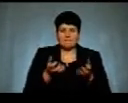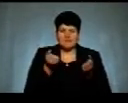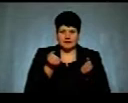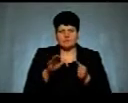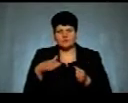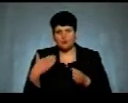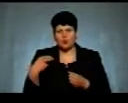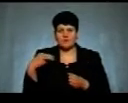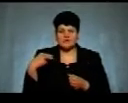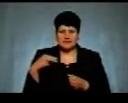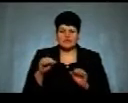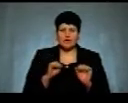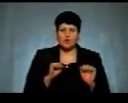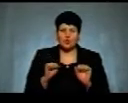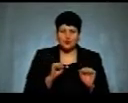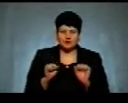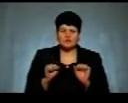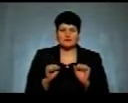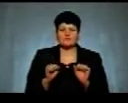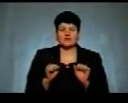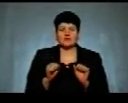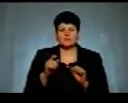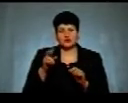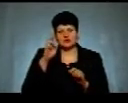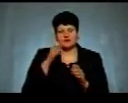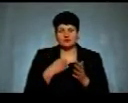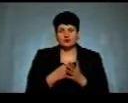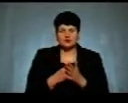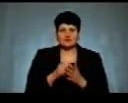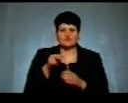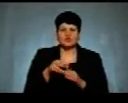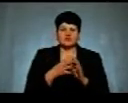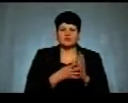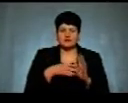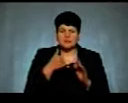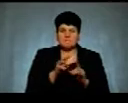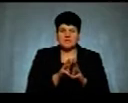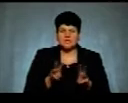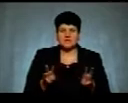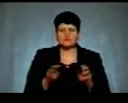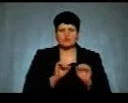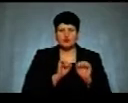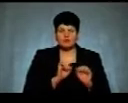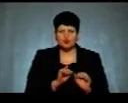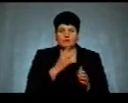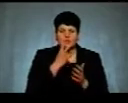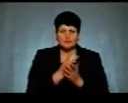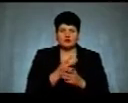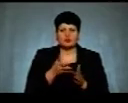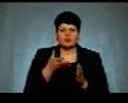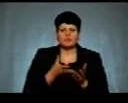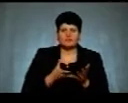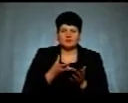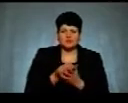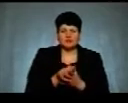боку президента та уряду, законом України про державний бюджет на 2019 рік Міністерство оборони передбачено видатки для виплати